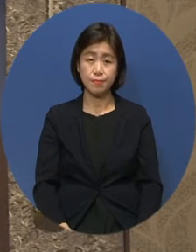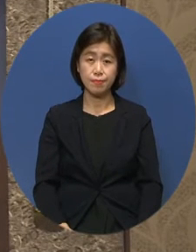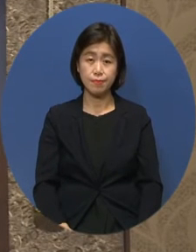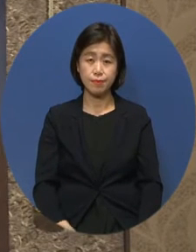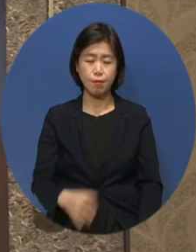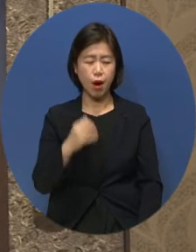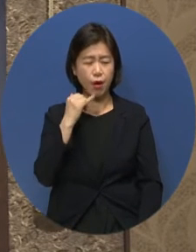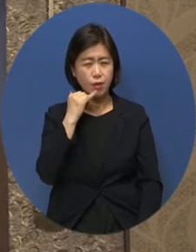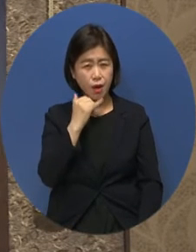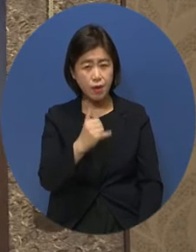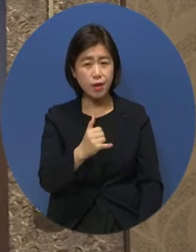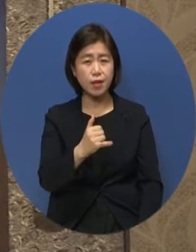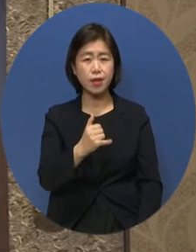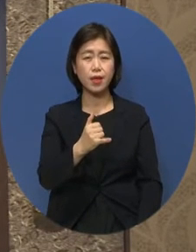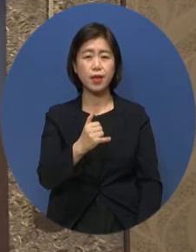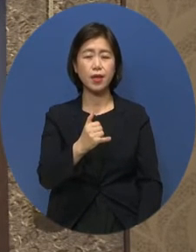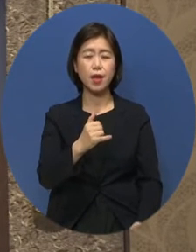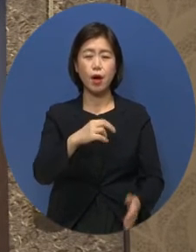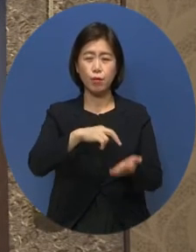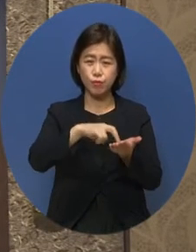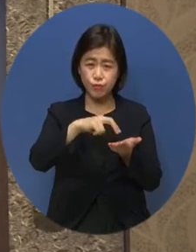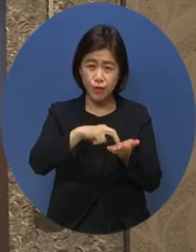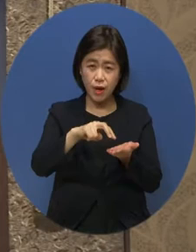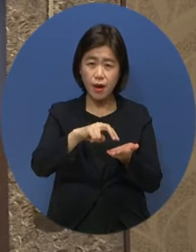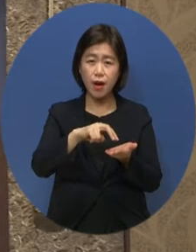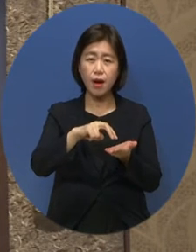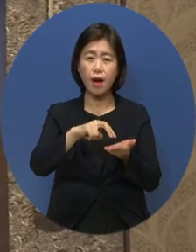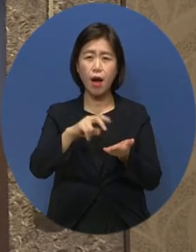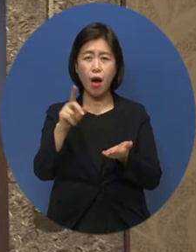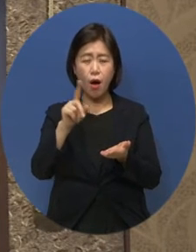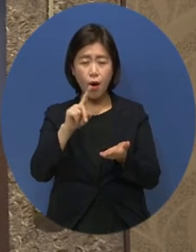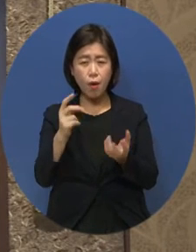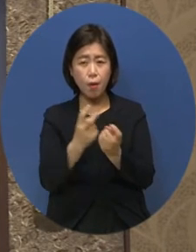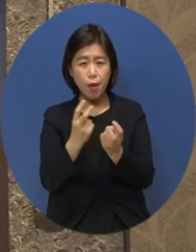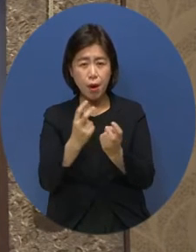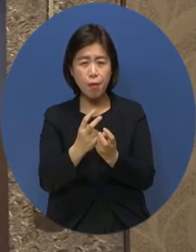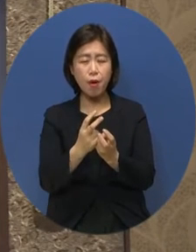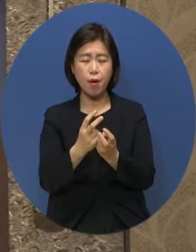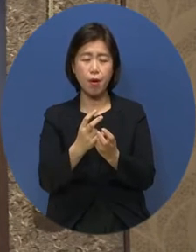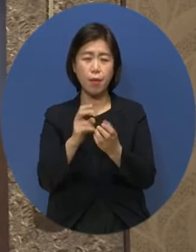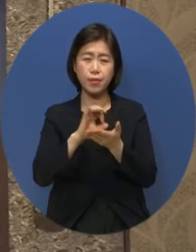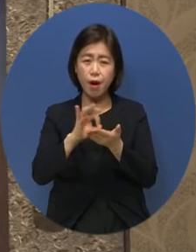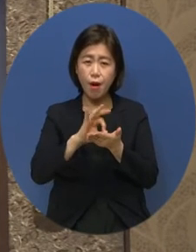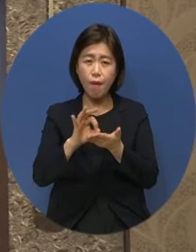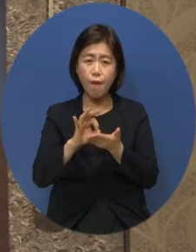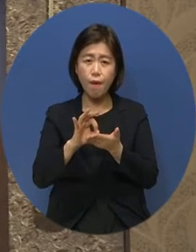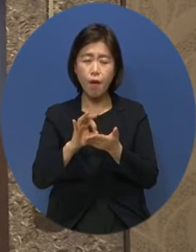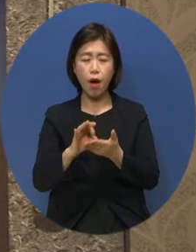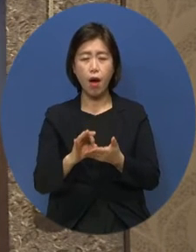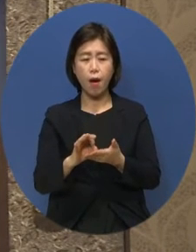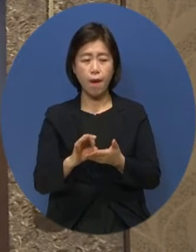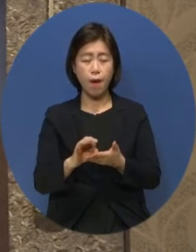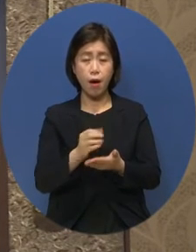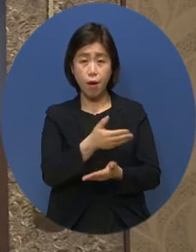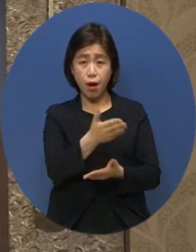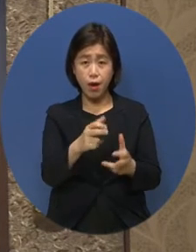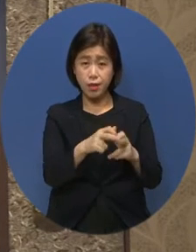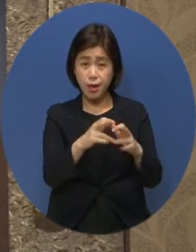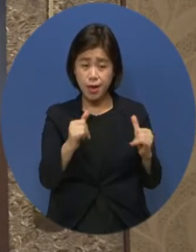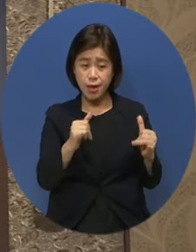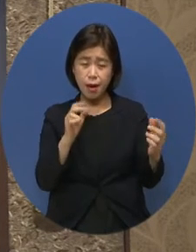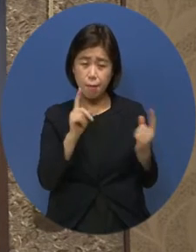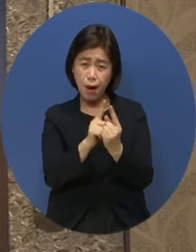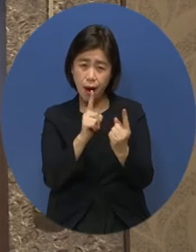전화기를 통해서든 sns 를 통해서 돈 어떤 수단을 통해서 던지 간의 어떻게 해서라도 장애인들과 대화를